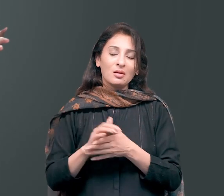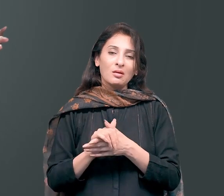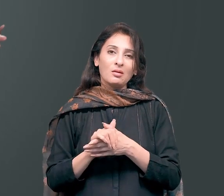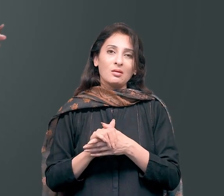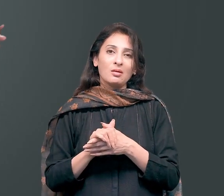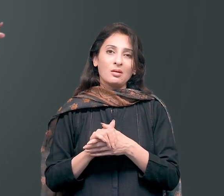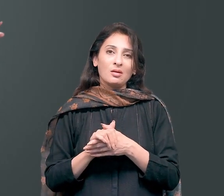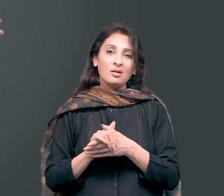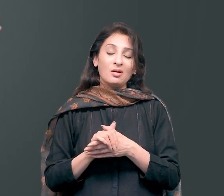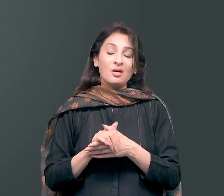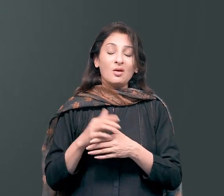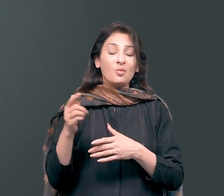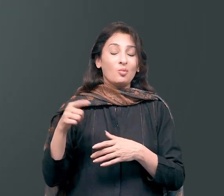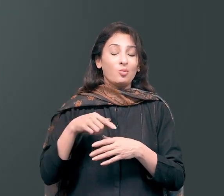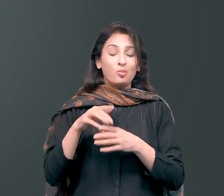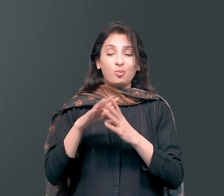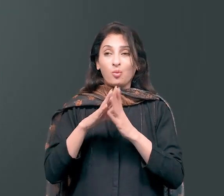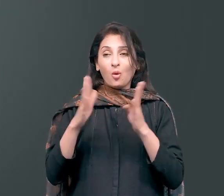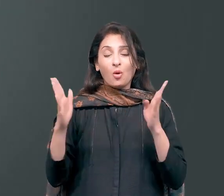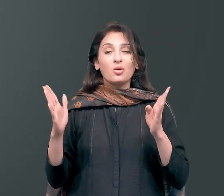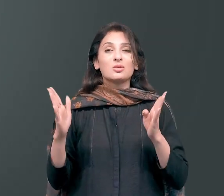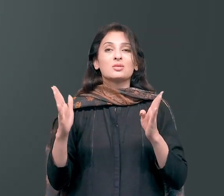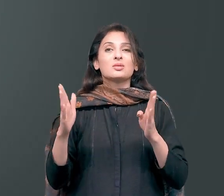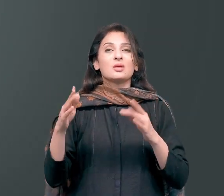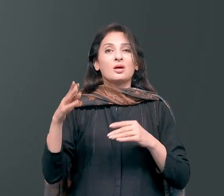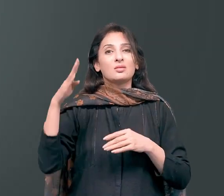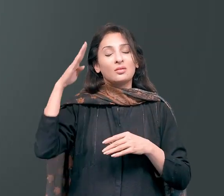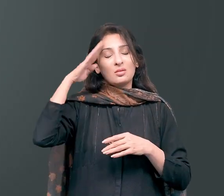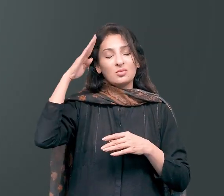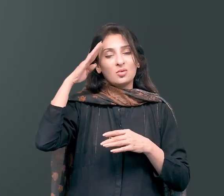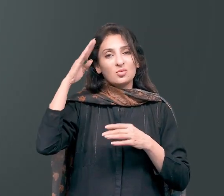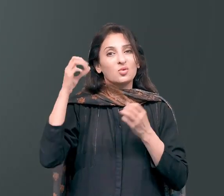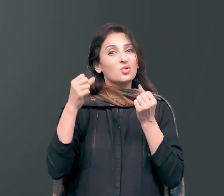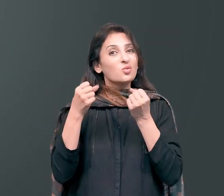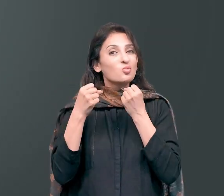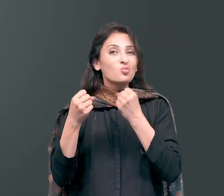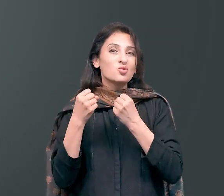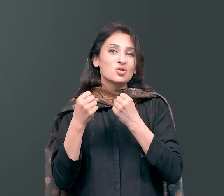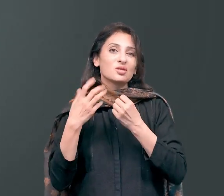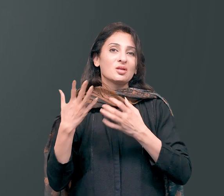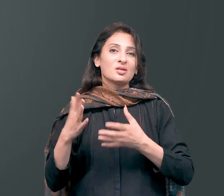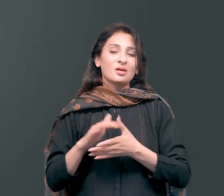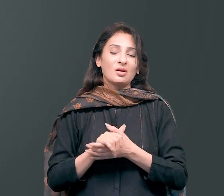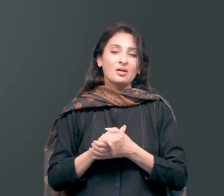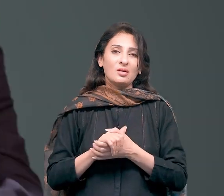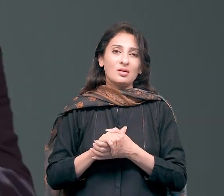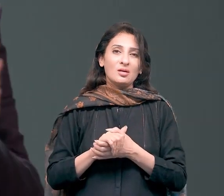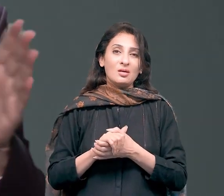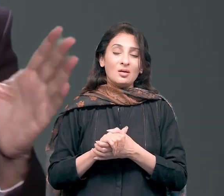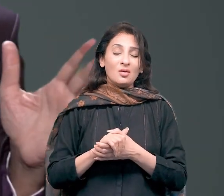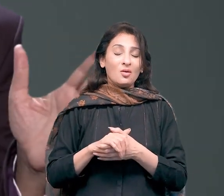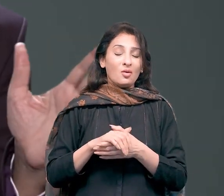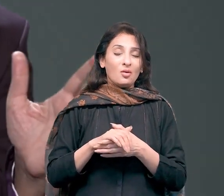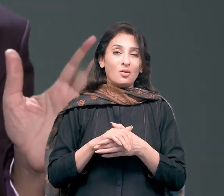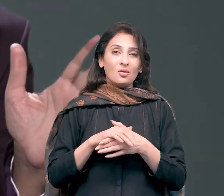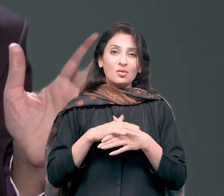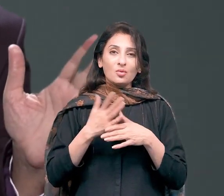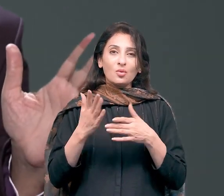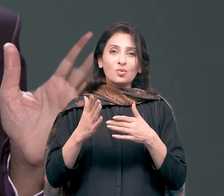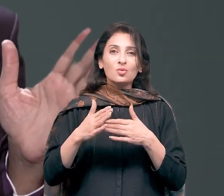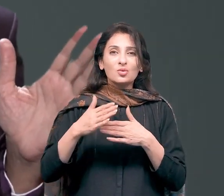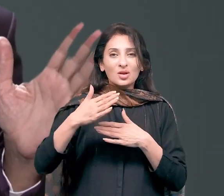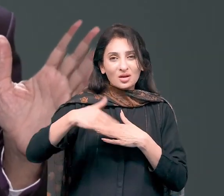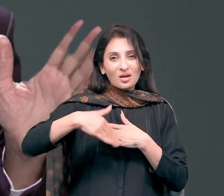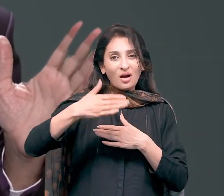منسٹری میں آنے کا. تو ایسے میں آپ نے ان کو فائنانس کا جو انچارج بنا دیا. تو وہ مسائل جو